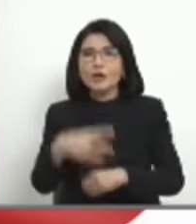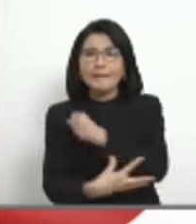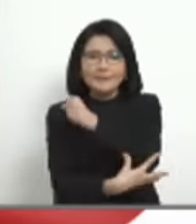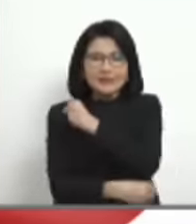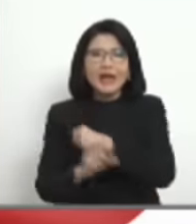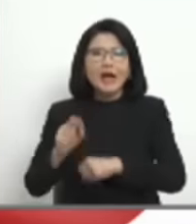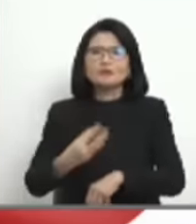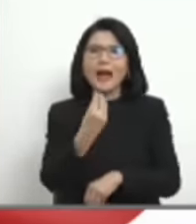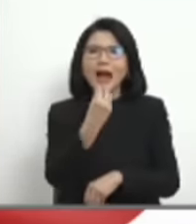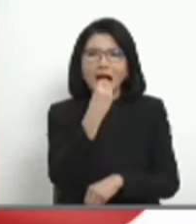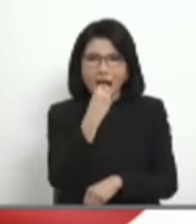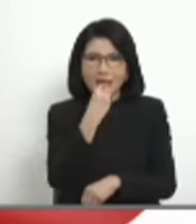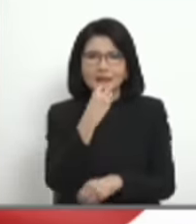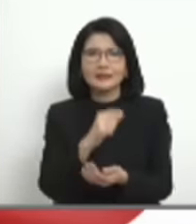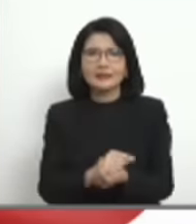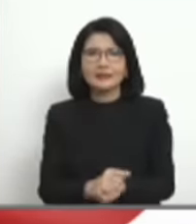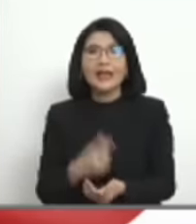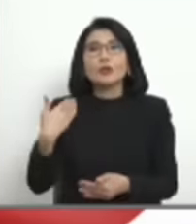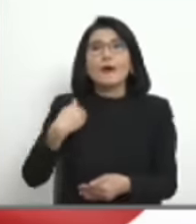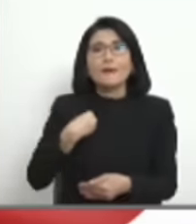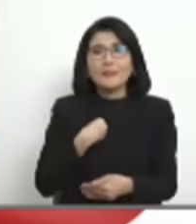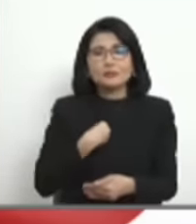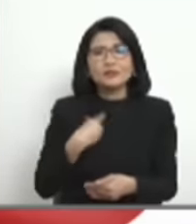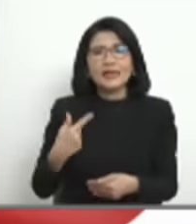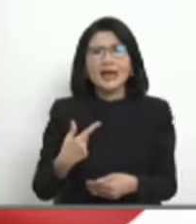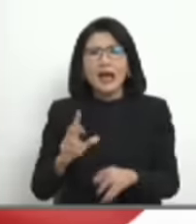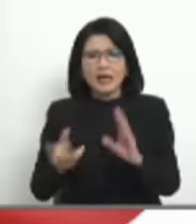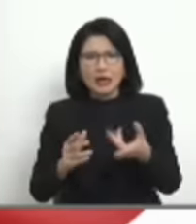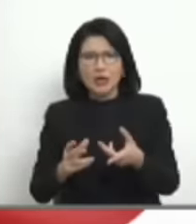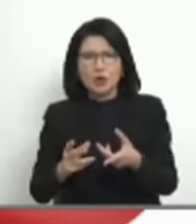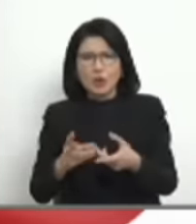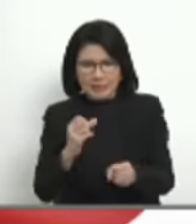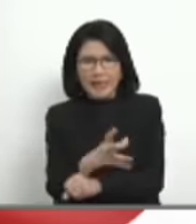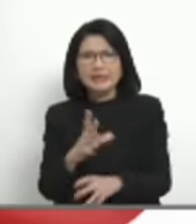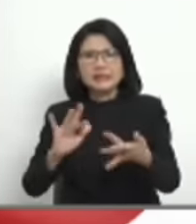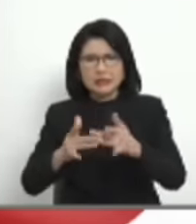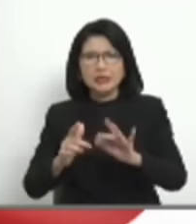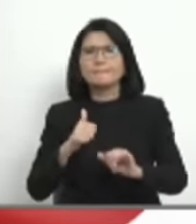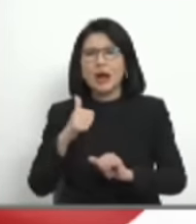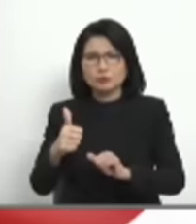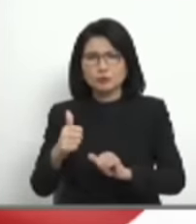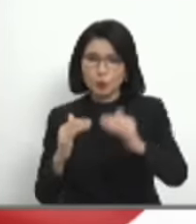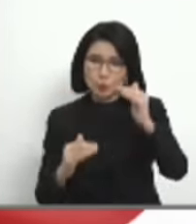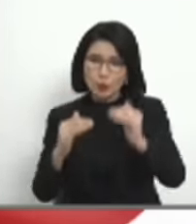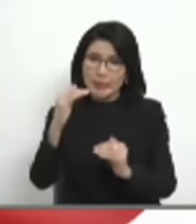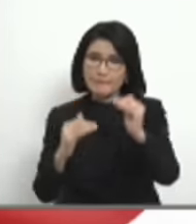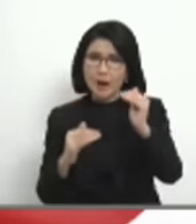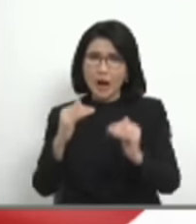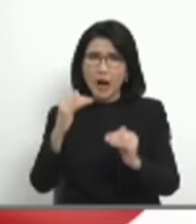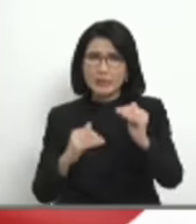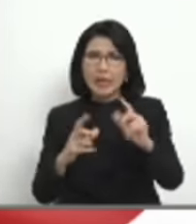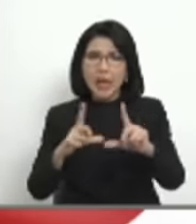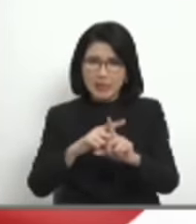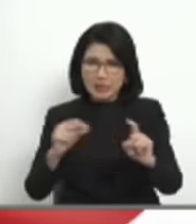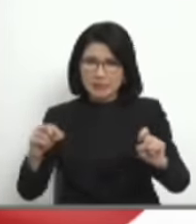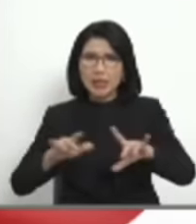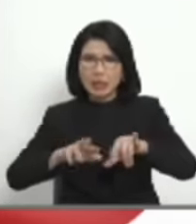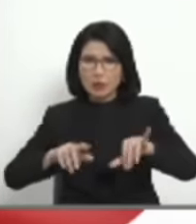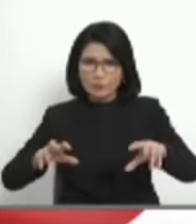makan itu maksud saya kalau internet gratis bagus untuk ketimpangan digital dan